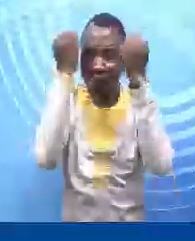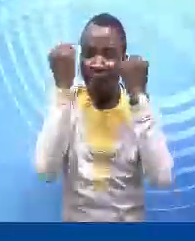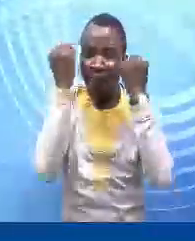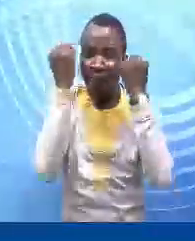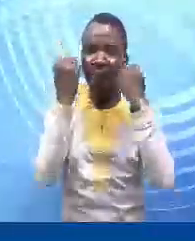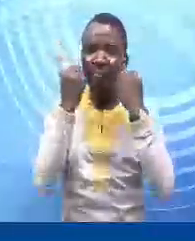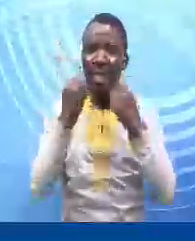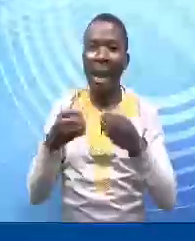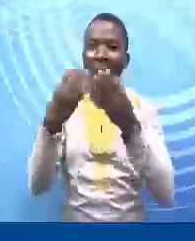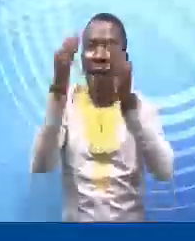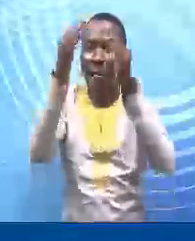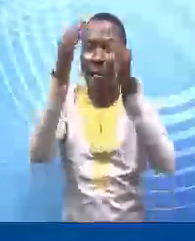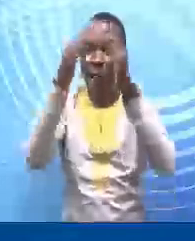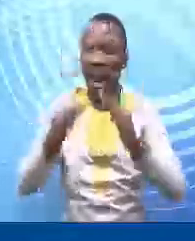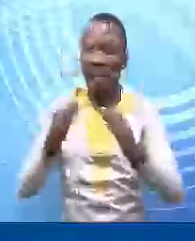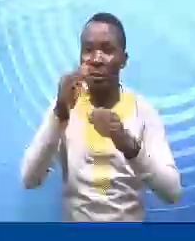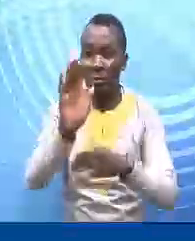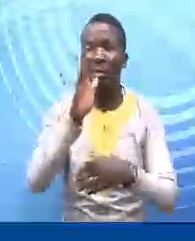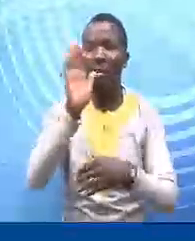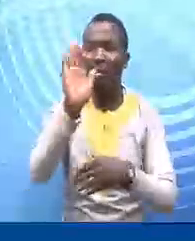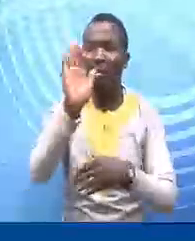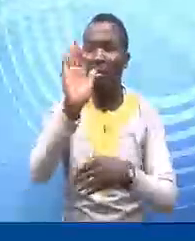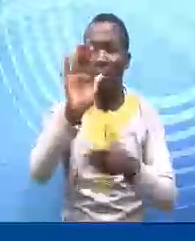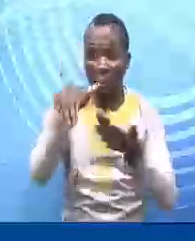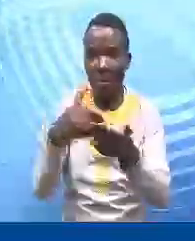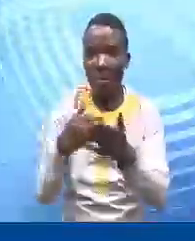aya mazu yari imenetse